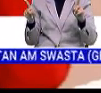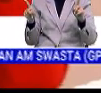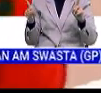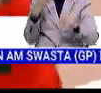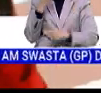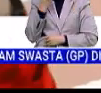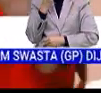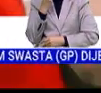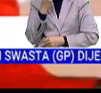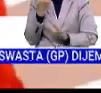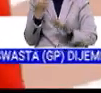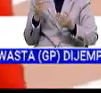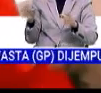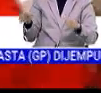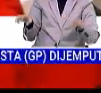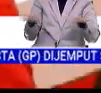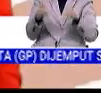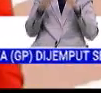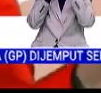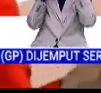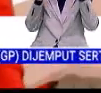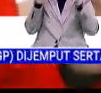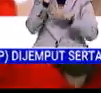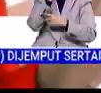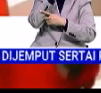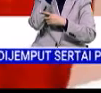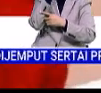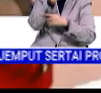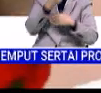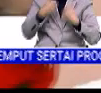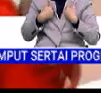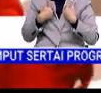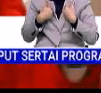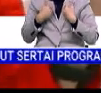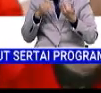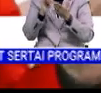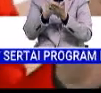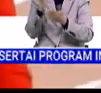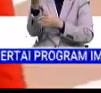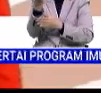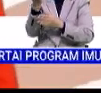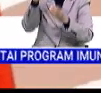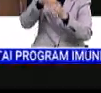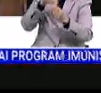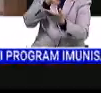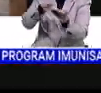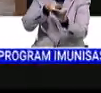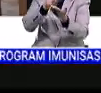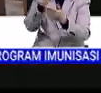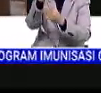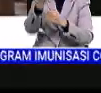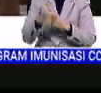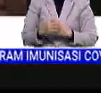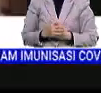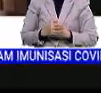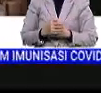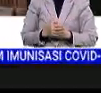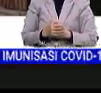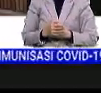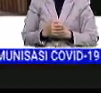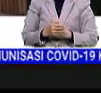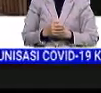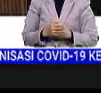macam mana? Dia orang buat surprise kat saya macam bunga-bunga. Maksud ada kehadiran semua. Itu adalah dalam video itu sendiri.